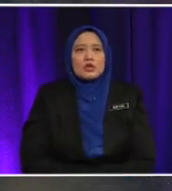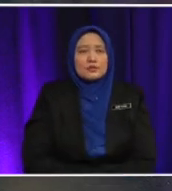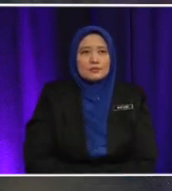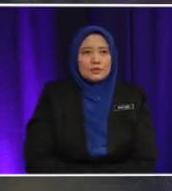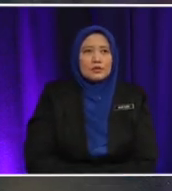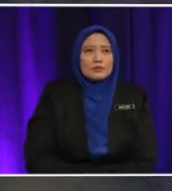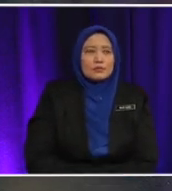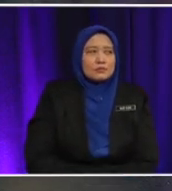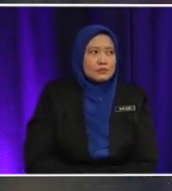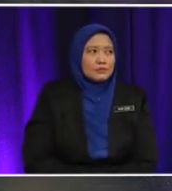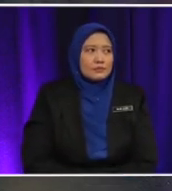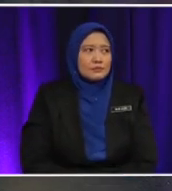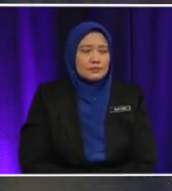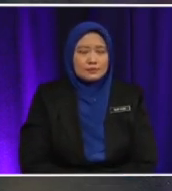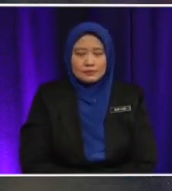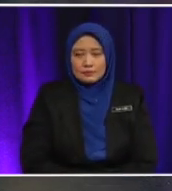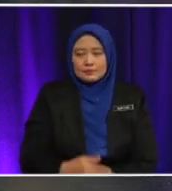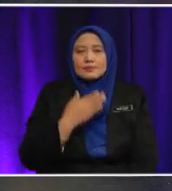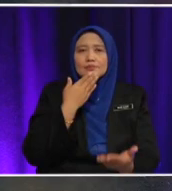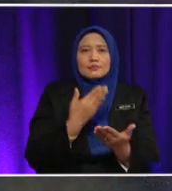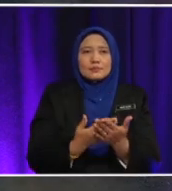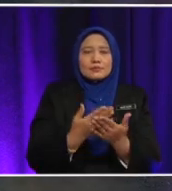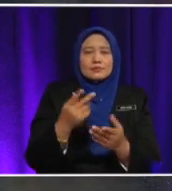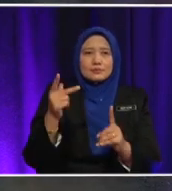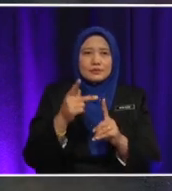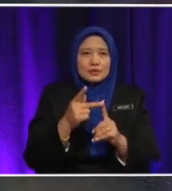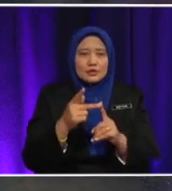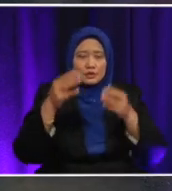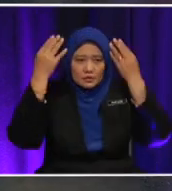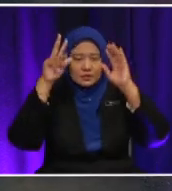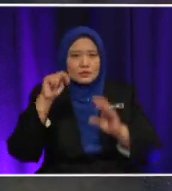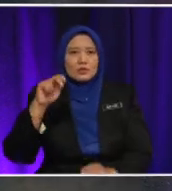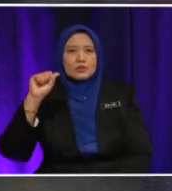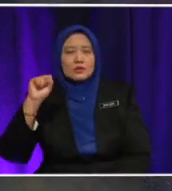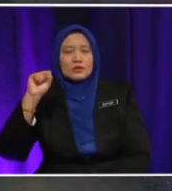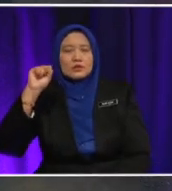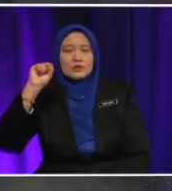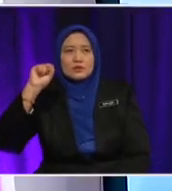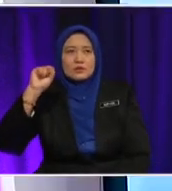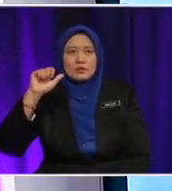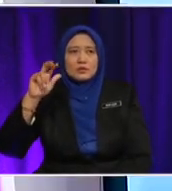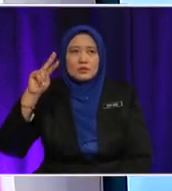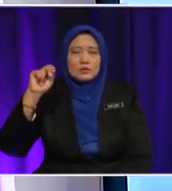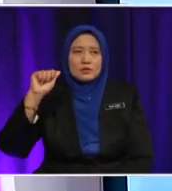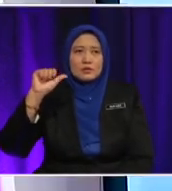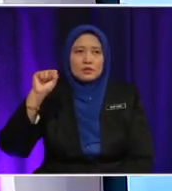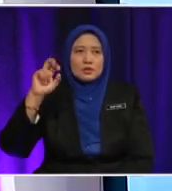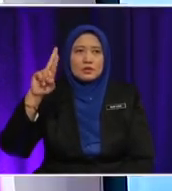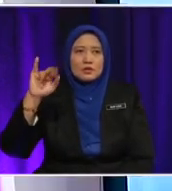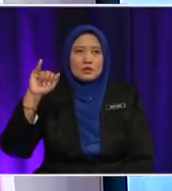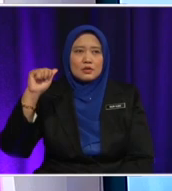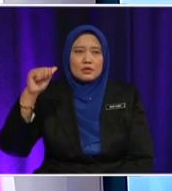kita boleh jawab dengan senang Terima kasih sekali lagi kepada cekgu nazriah Sudin merupakan ketua panitia pengajian ke jurusan